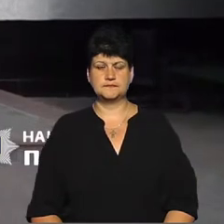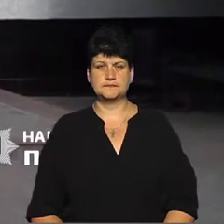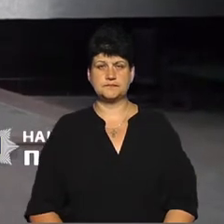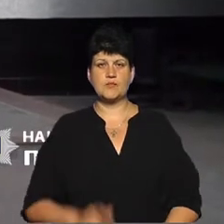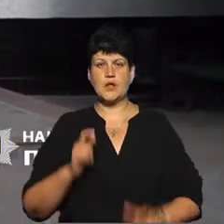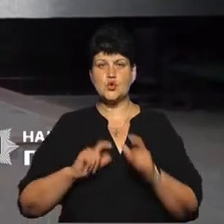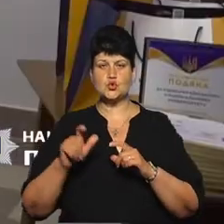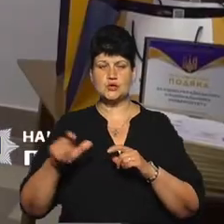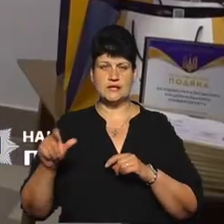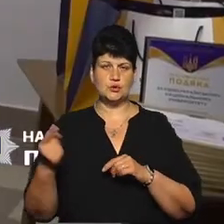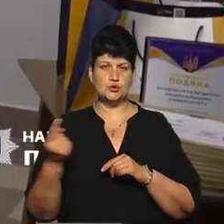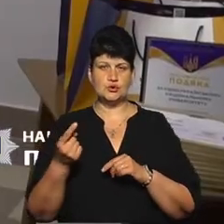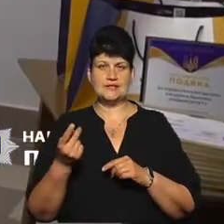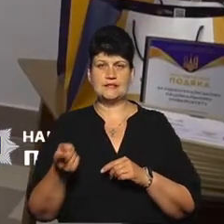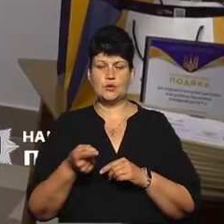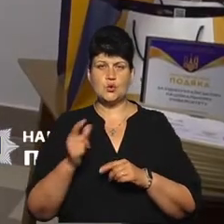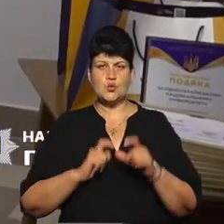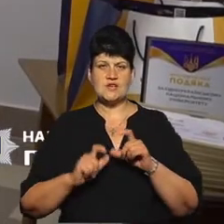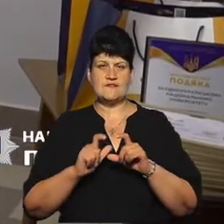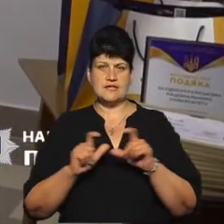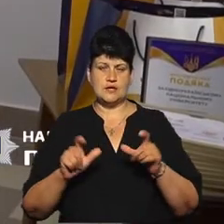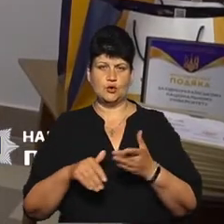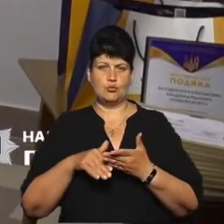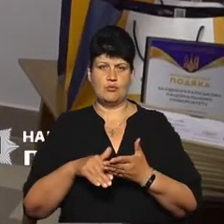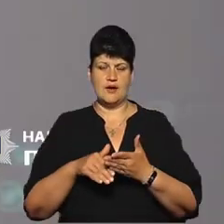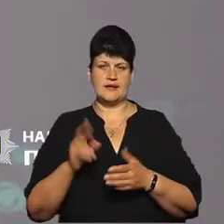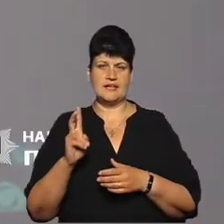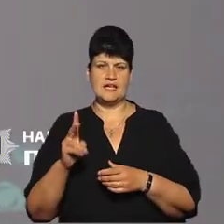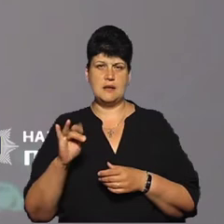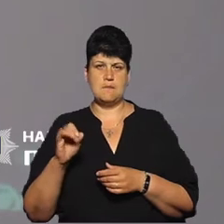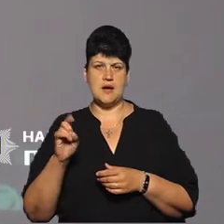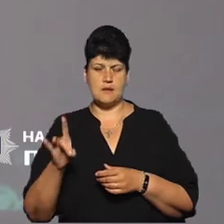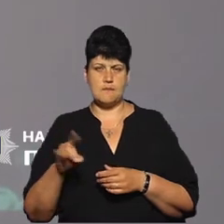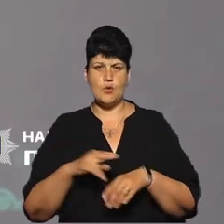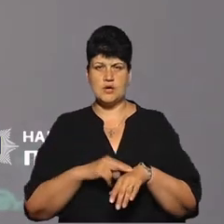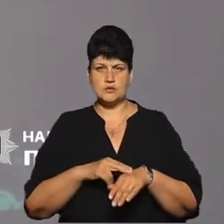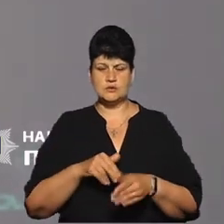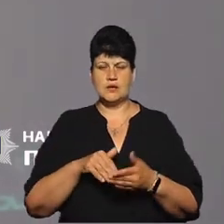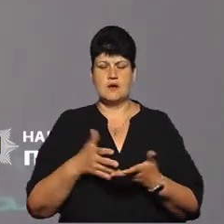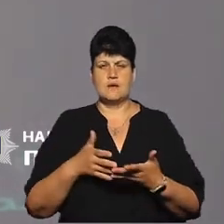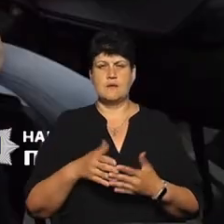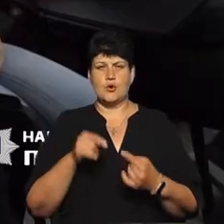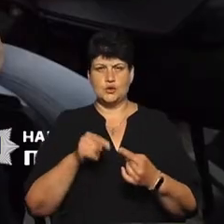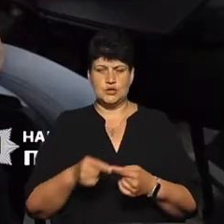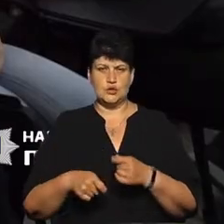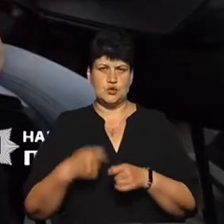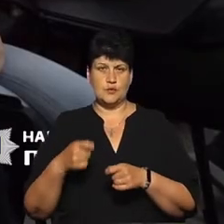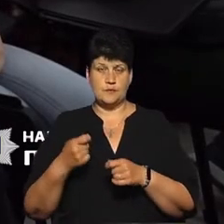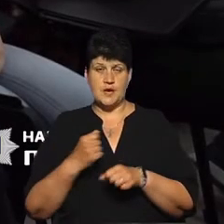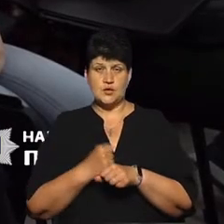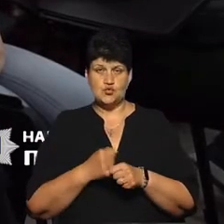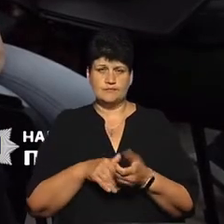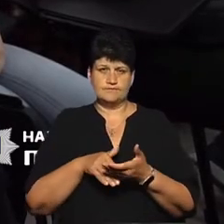Студенти одного з тернопільських університетів допомагають кіберполіції протидіяти злочинам в інформаційному просторі. Працюють на